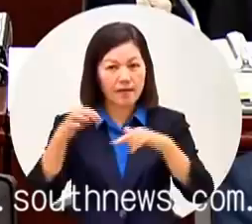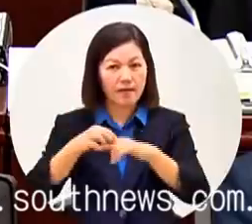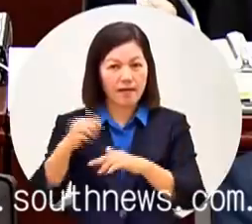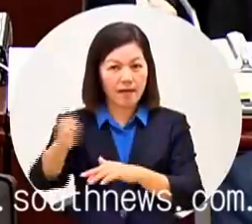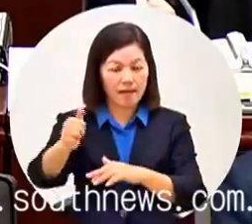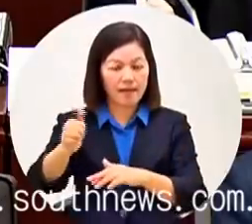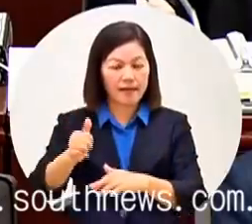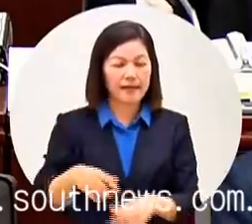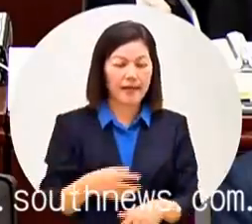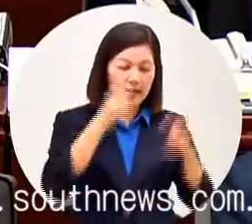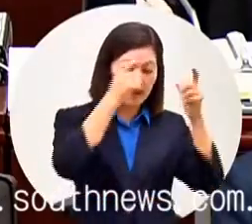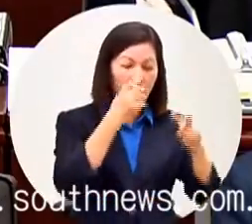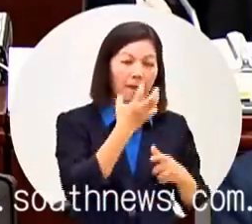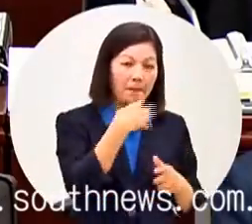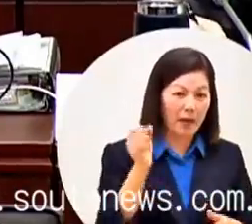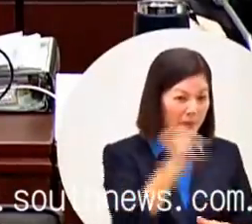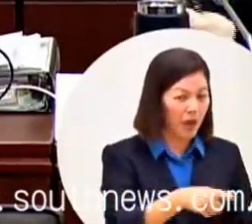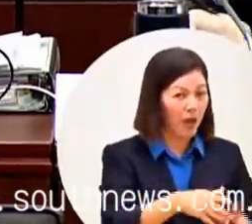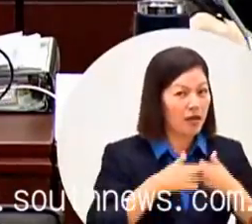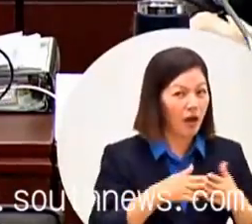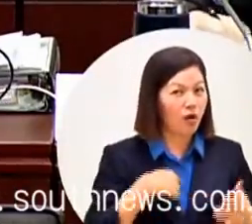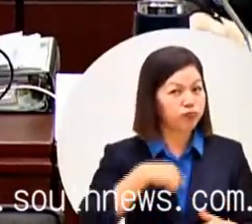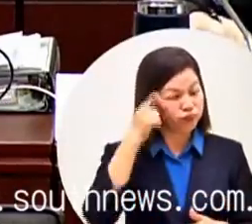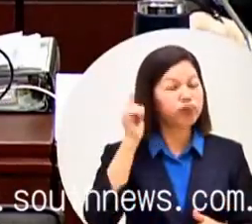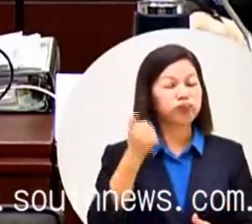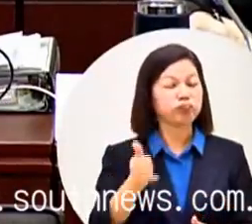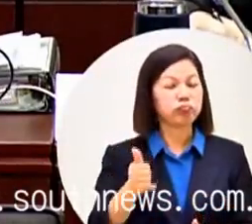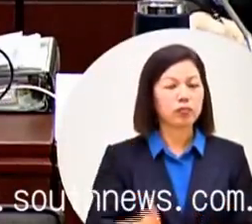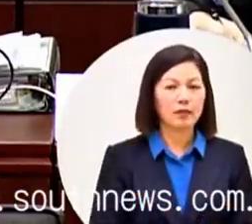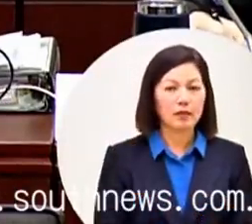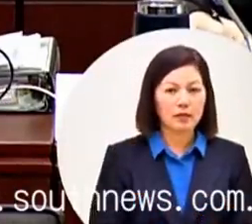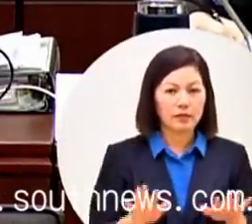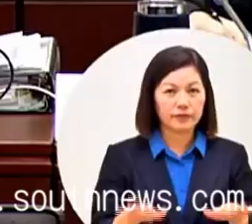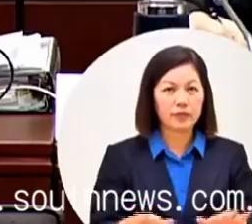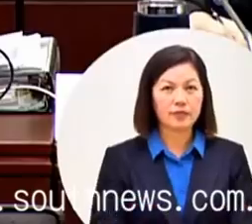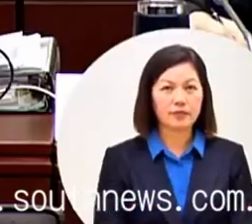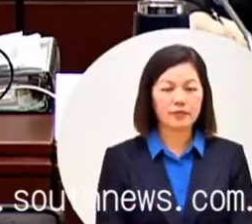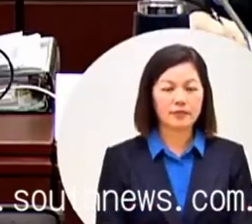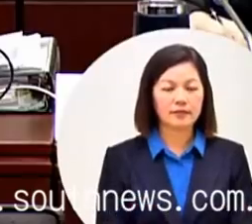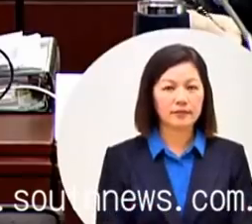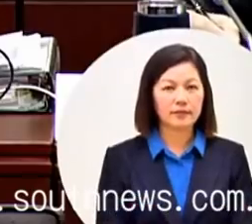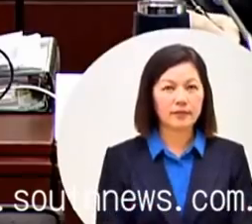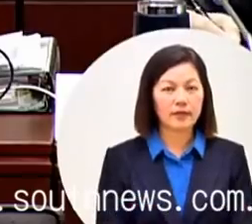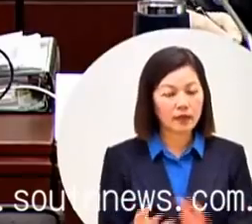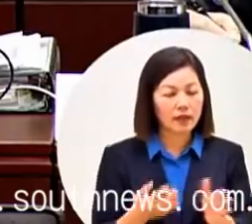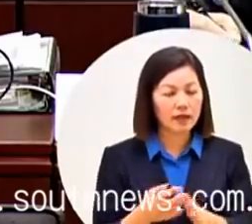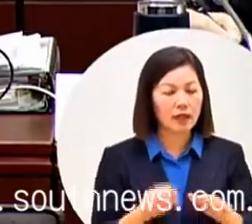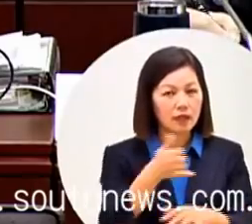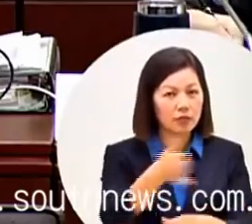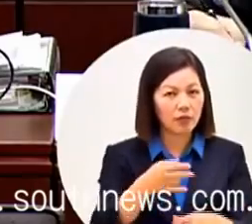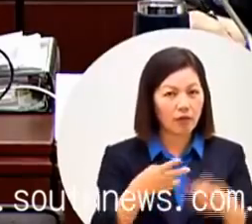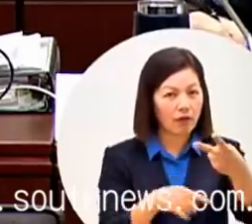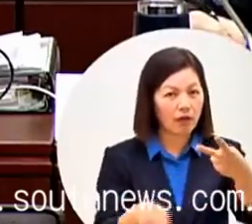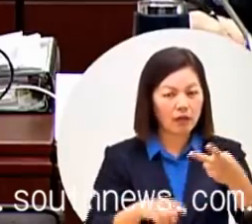我们就希望高雄的经济会越来越好。这一点我跟五个议员报告。至于刚才两位议员所提的，为什